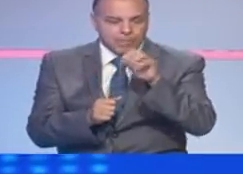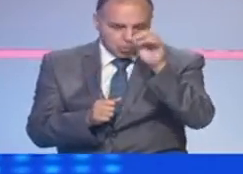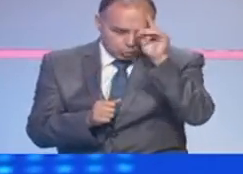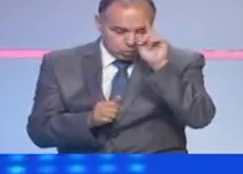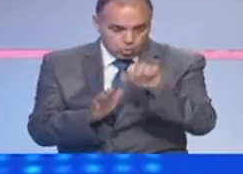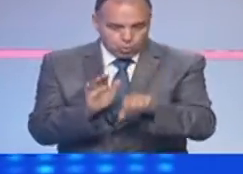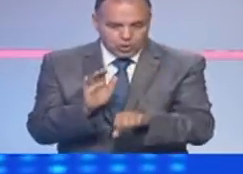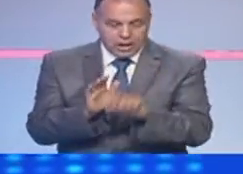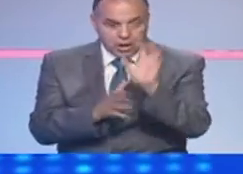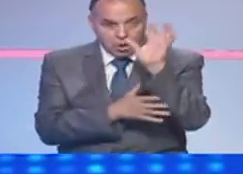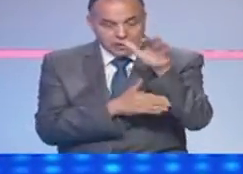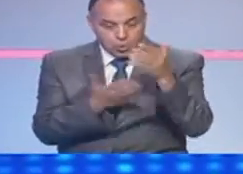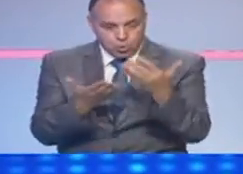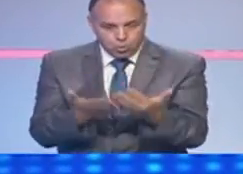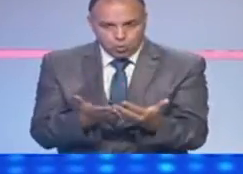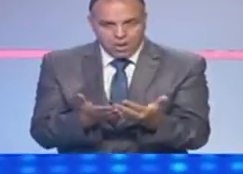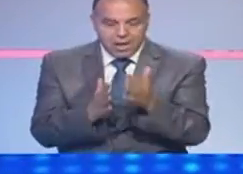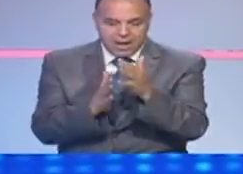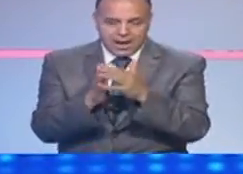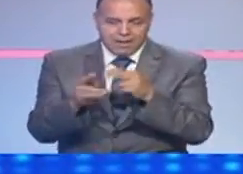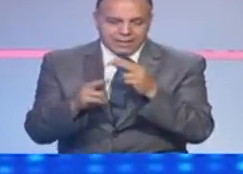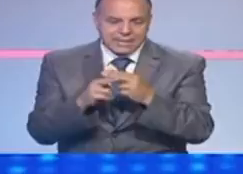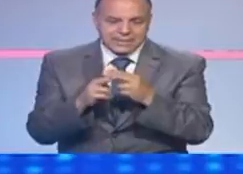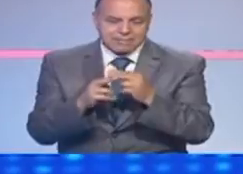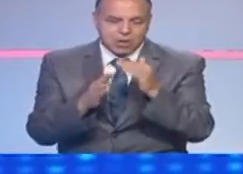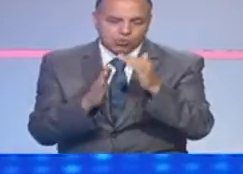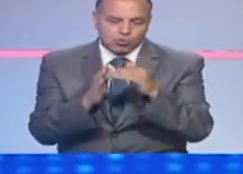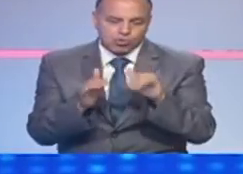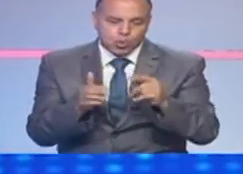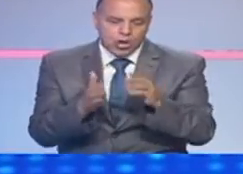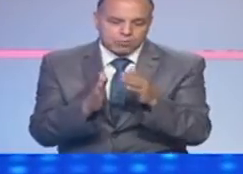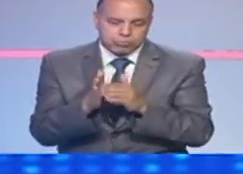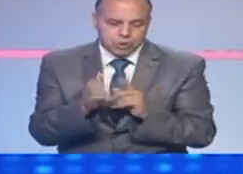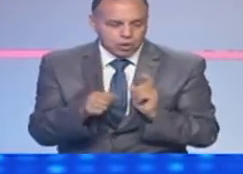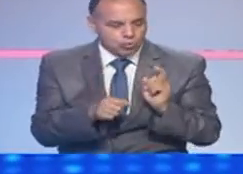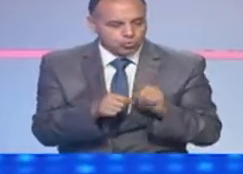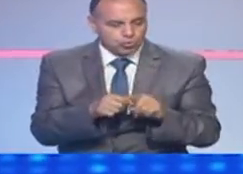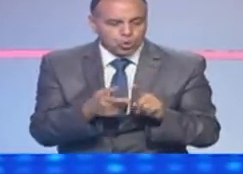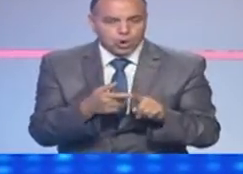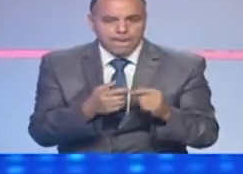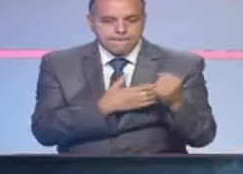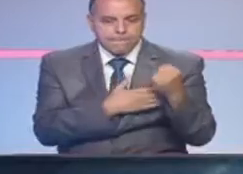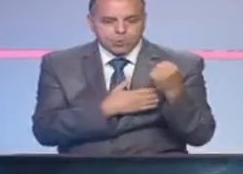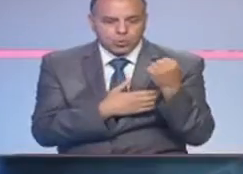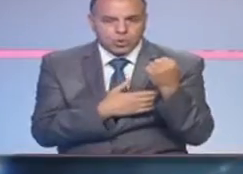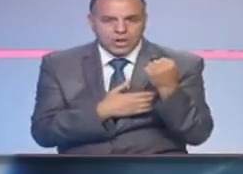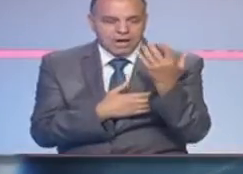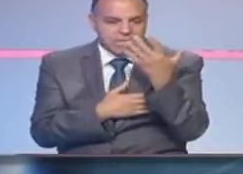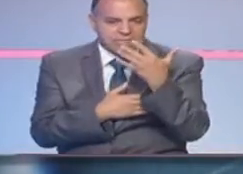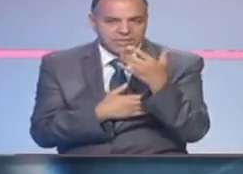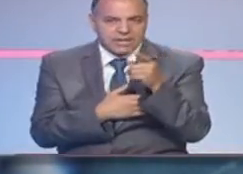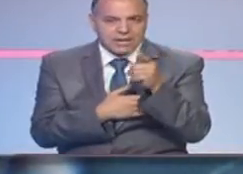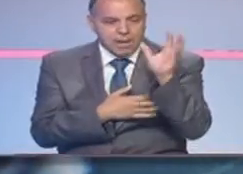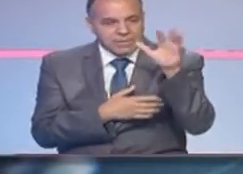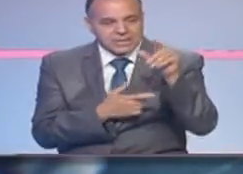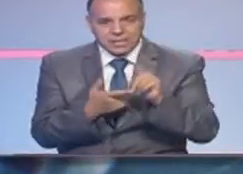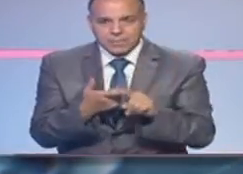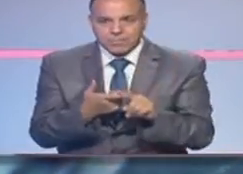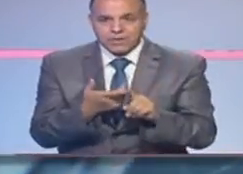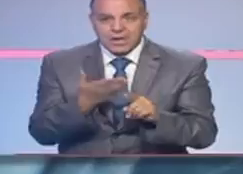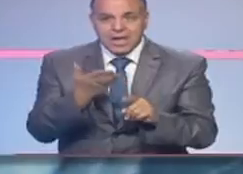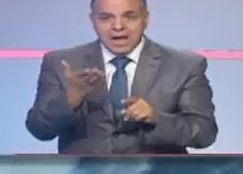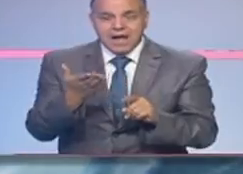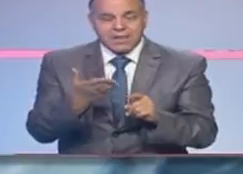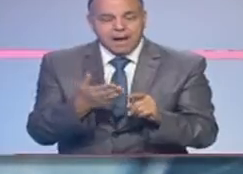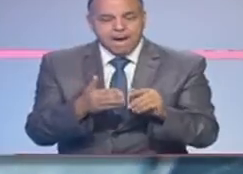لكره السله اليوم عن قائمه لاعبين الذين سيشاركون في البطوله الافريقيه افرو باسكيت التي